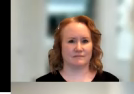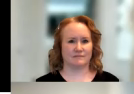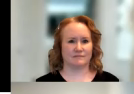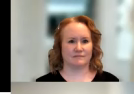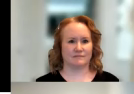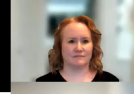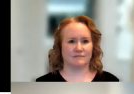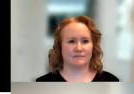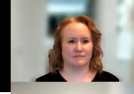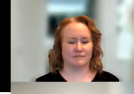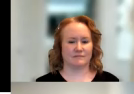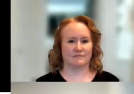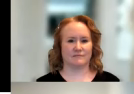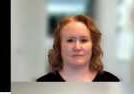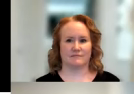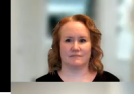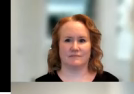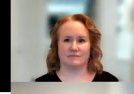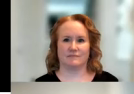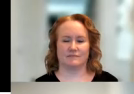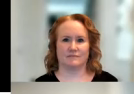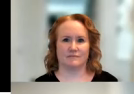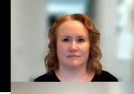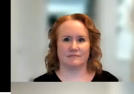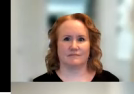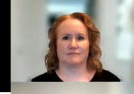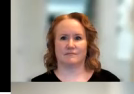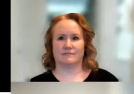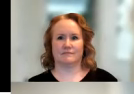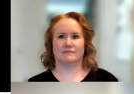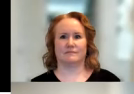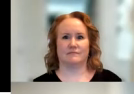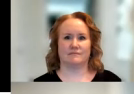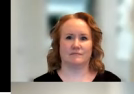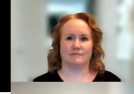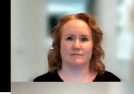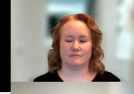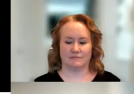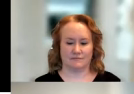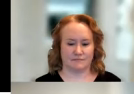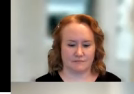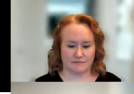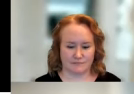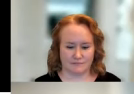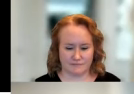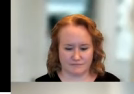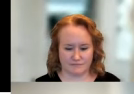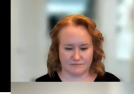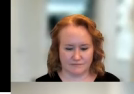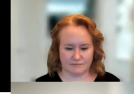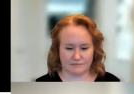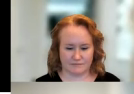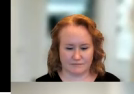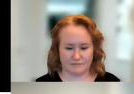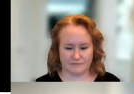også tatt naturlig nok steg også og inkludert selve tjenesten inn under tilgjengelighetsdirektivet.